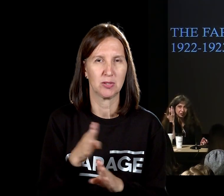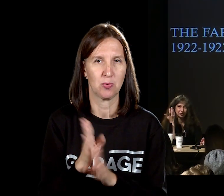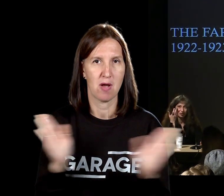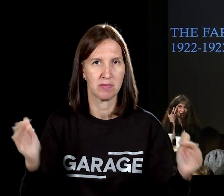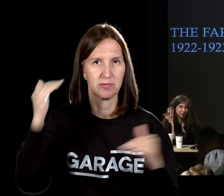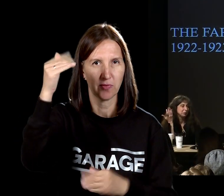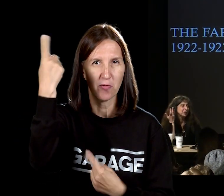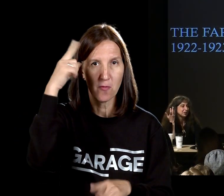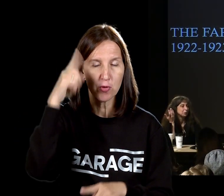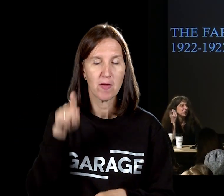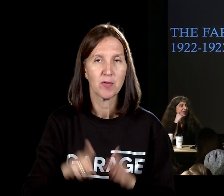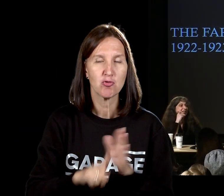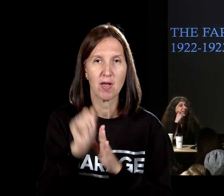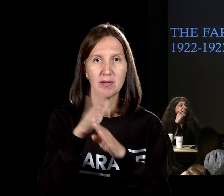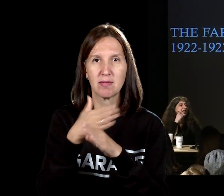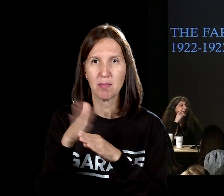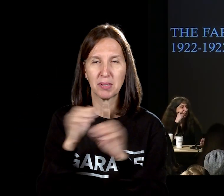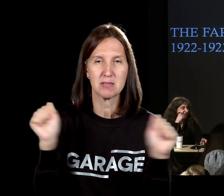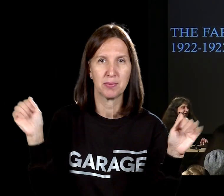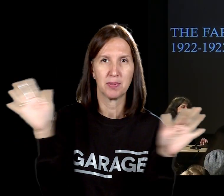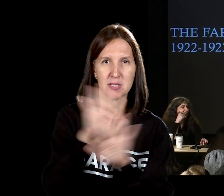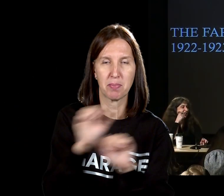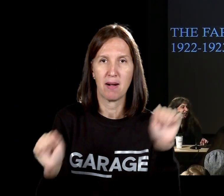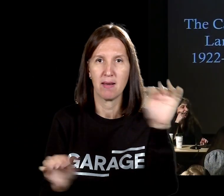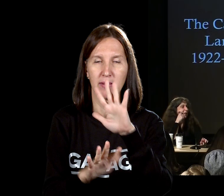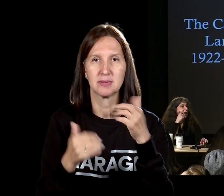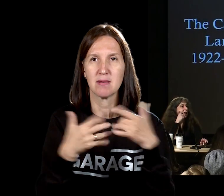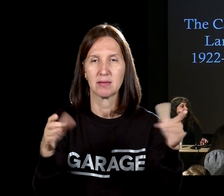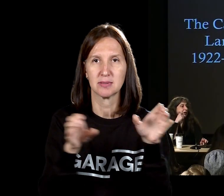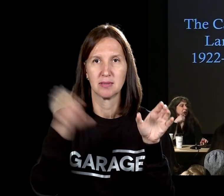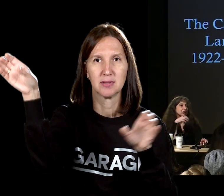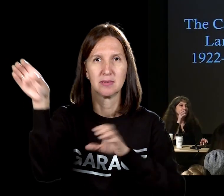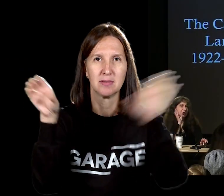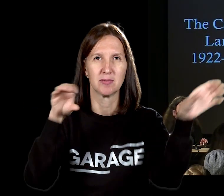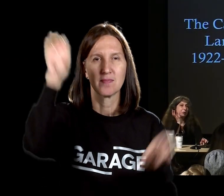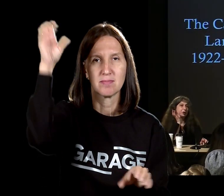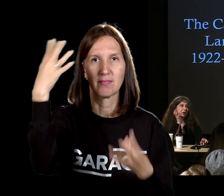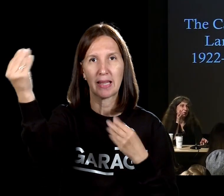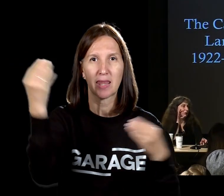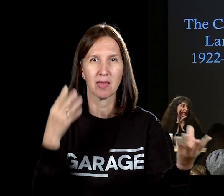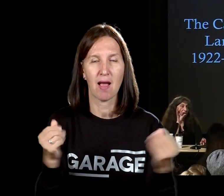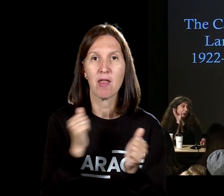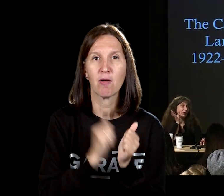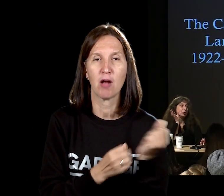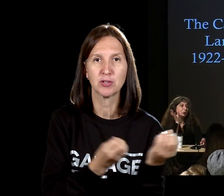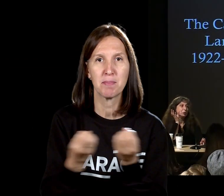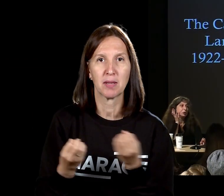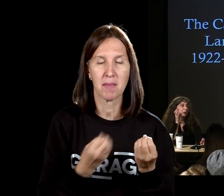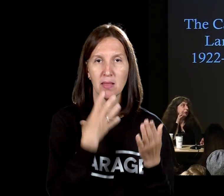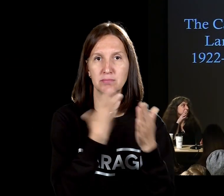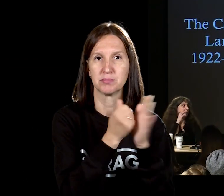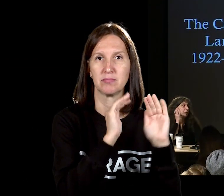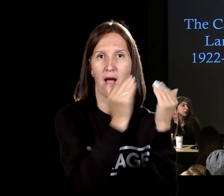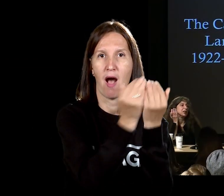как бы дробиться, распыляться на различные детали, каждый предмет становится